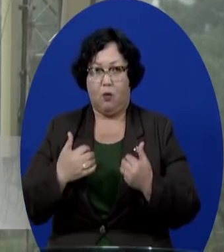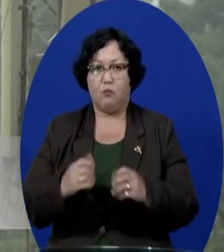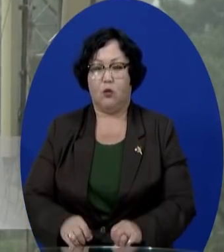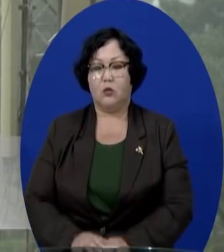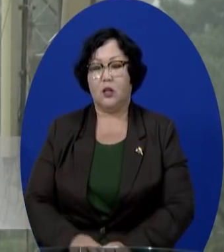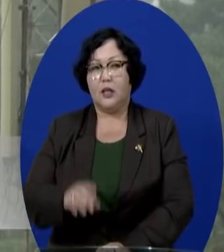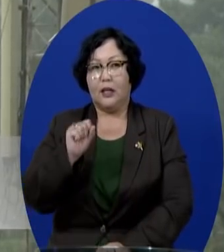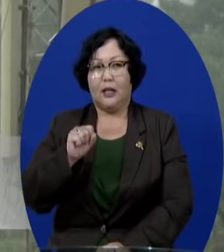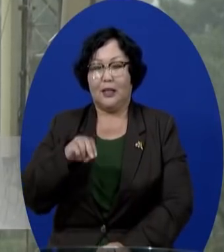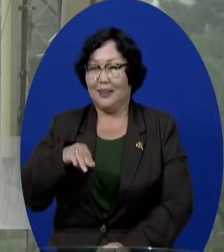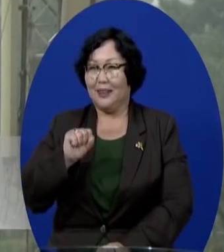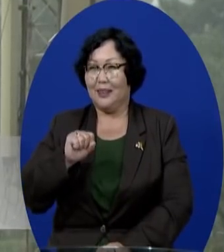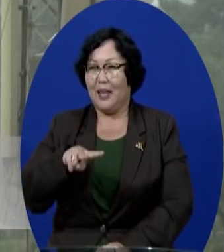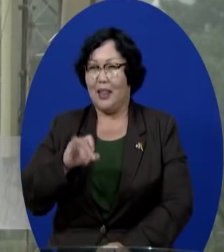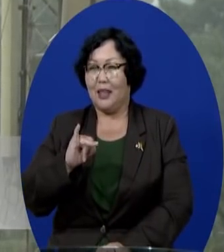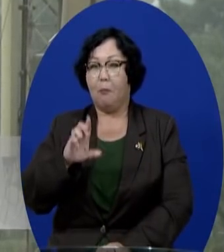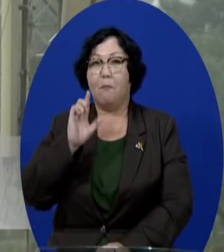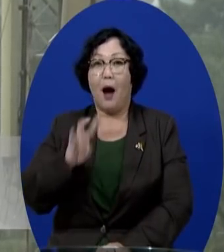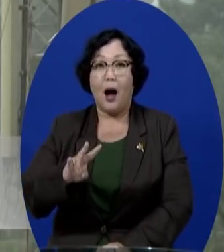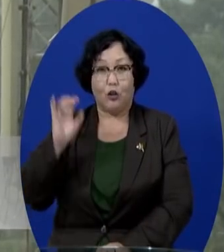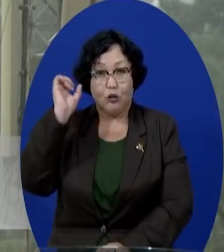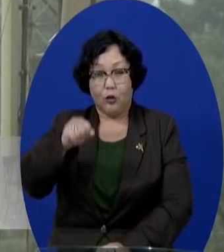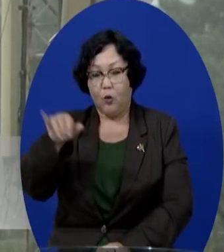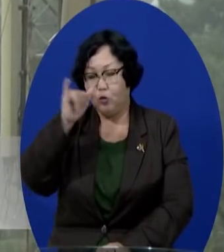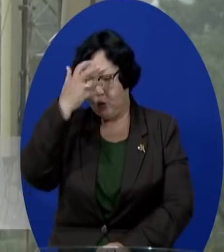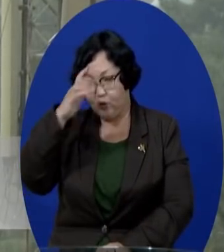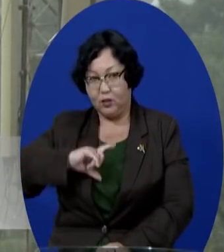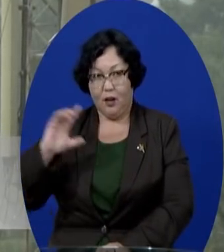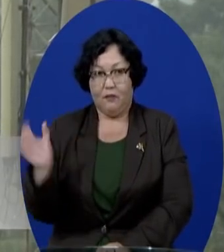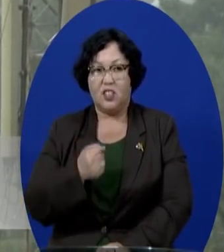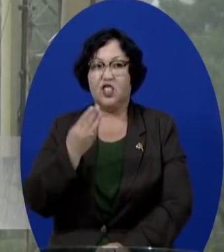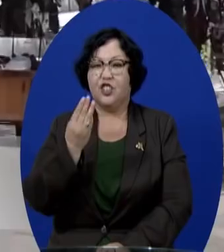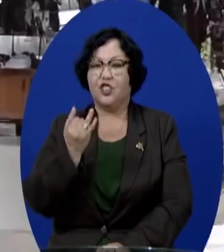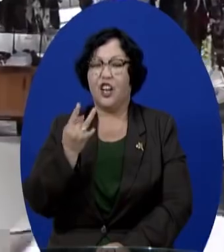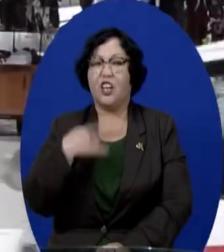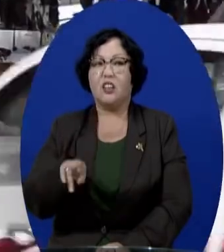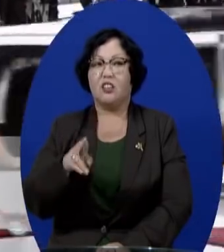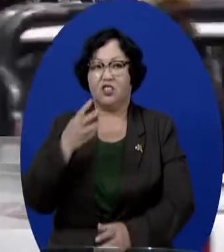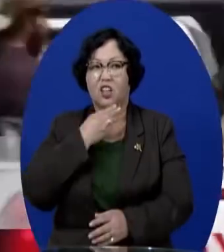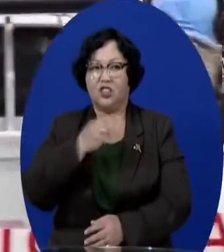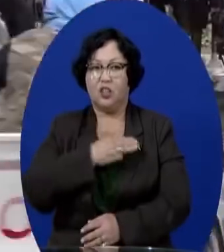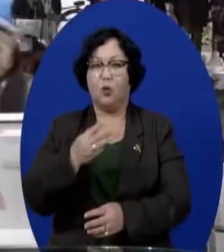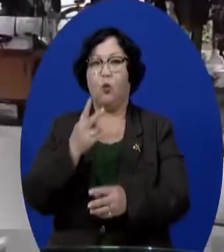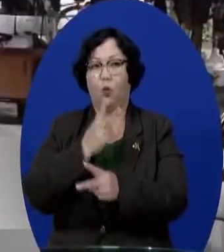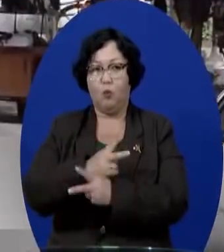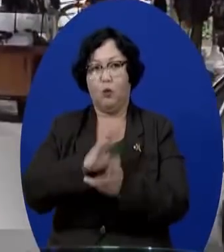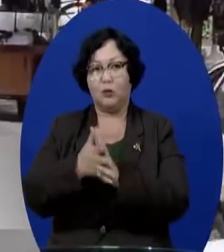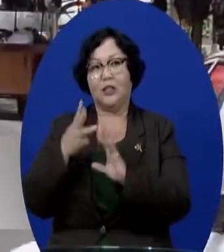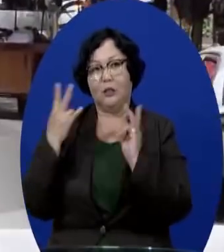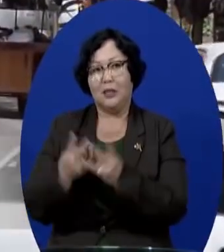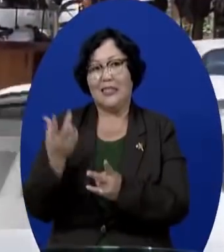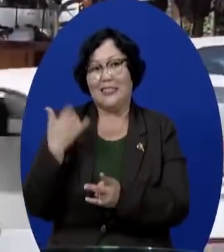Одоогоор Талибан хөдөлгөөн улс орны эрх мэдлийг авч шариатын хуулийн дагуу боловч нийгмийн зарим зүйлийг одоогийнхоор нь өргөжлүүлэх бодлого